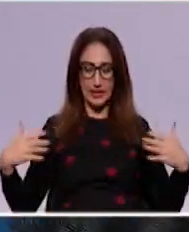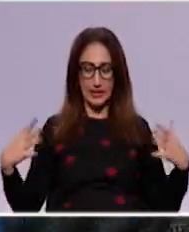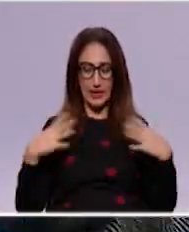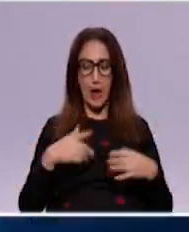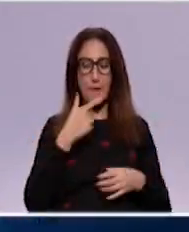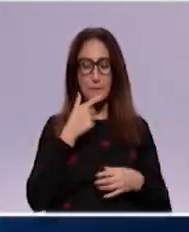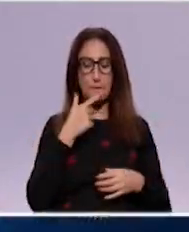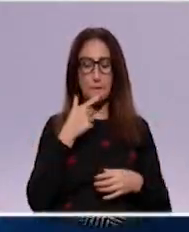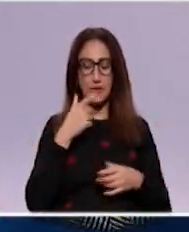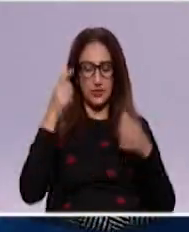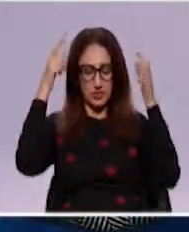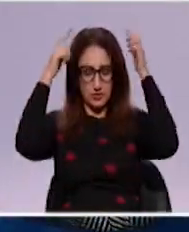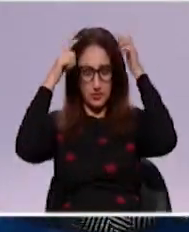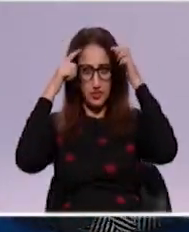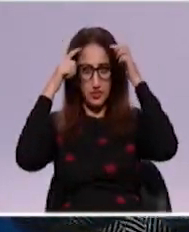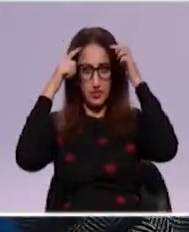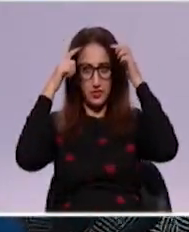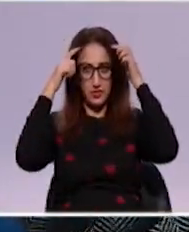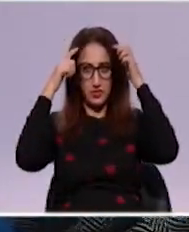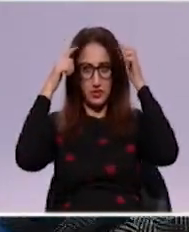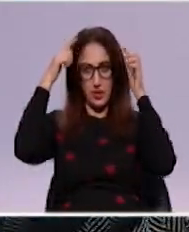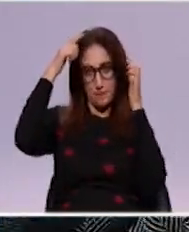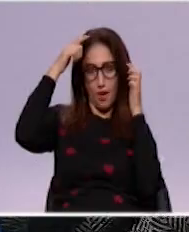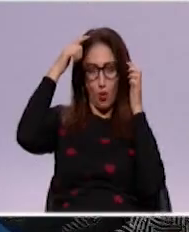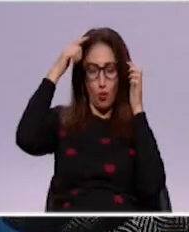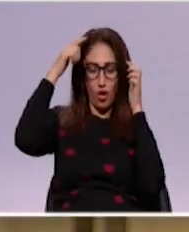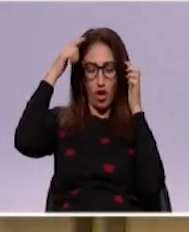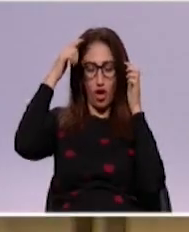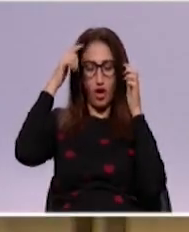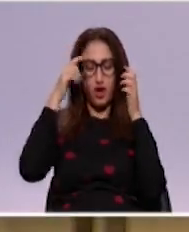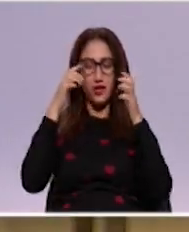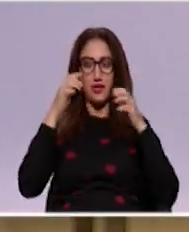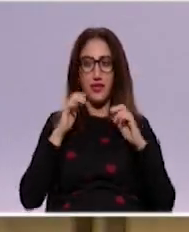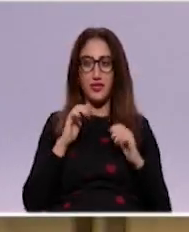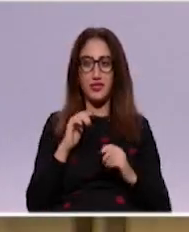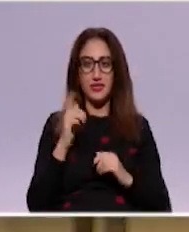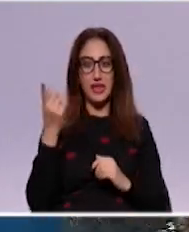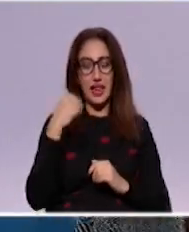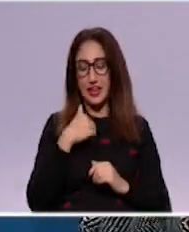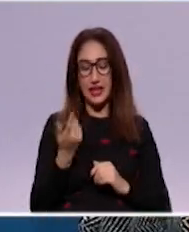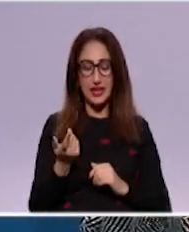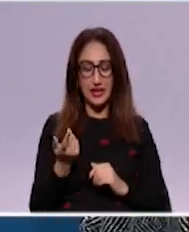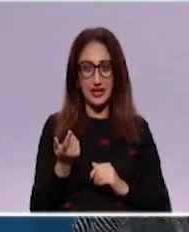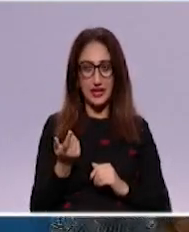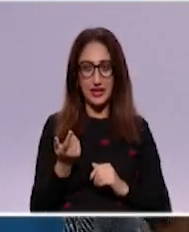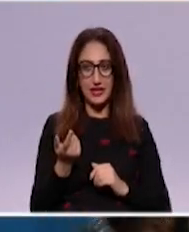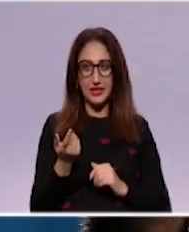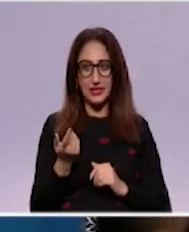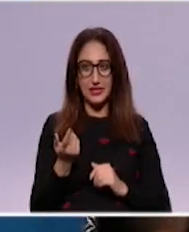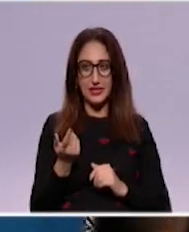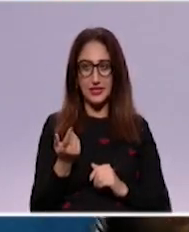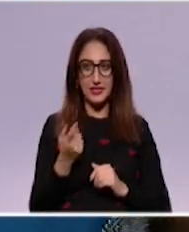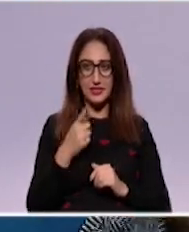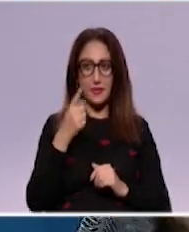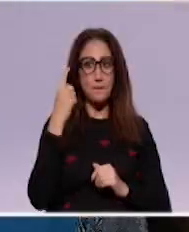وبيضه وطاقيه معوجه 45 درجه، يعني حاجه بالمنقله. وجا قال لي وقف، يعني انت ما تعرفش حاجه من